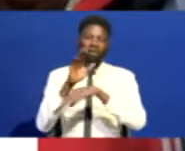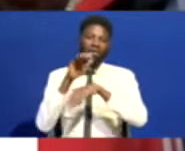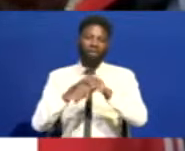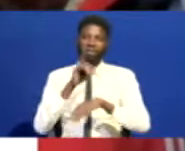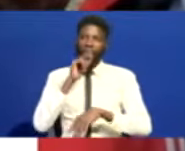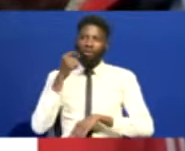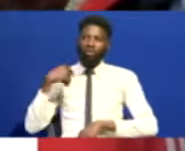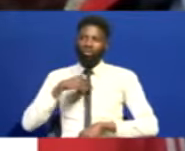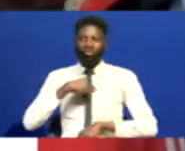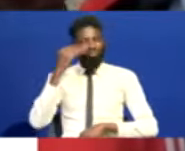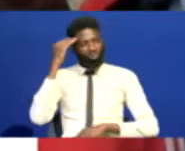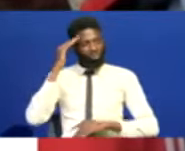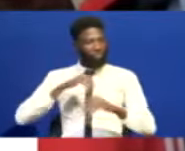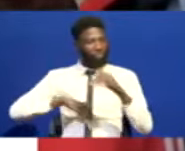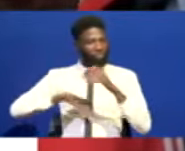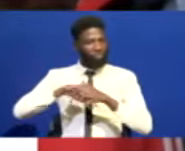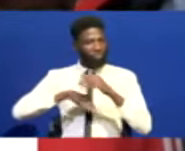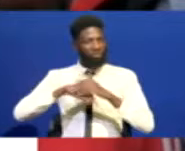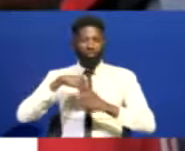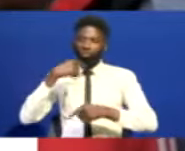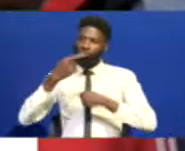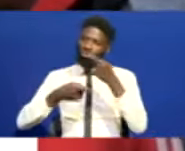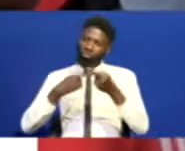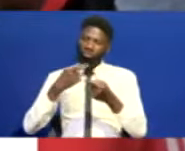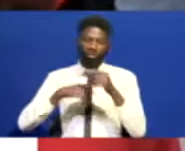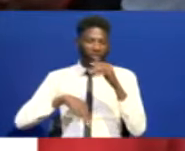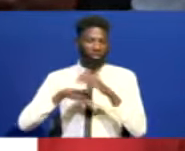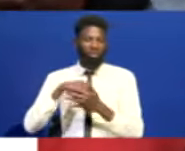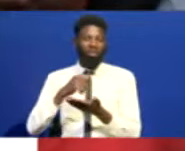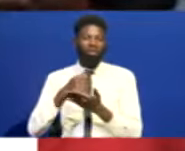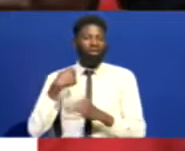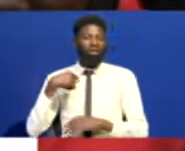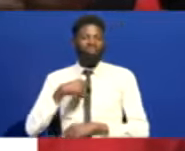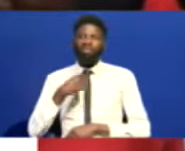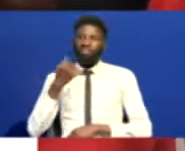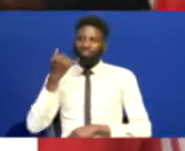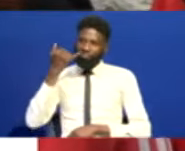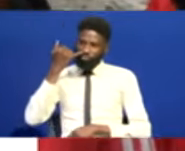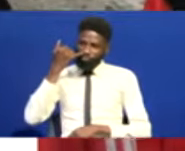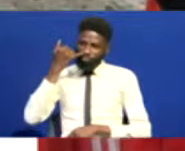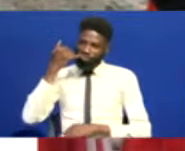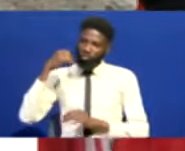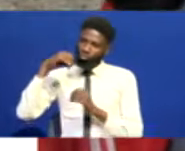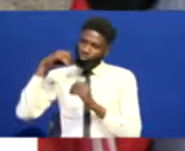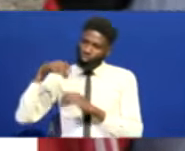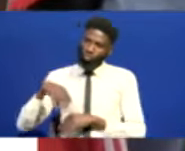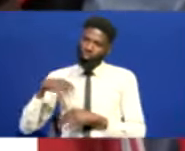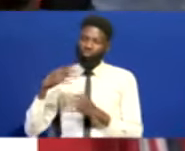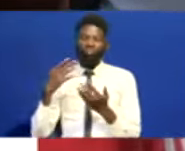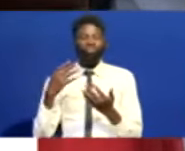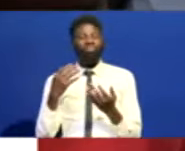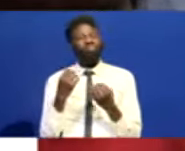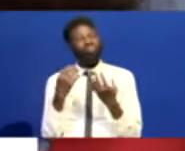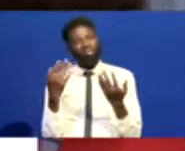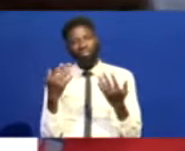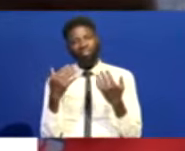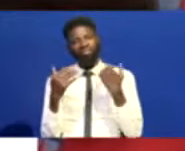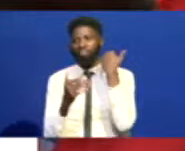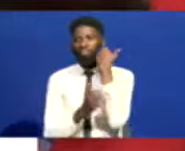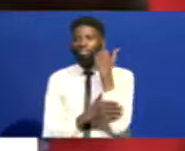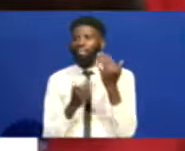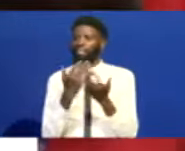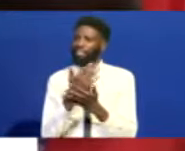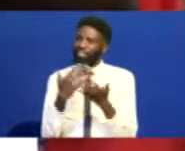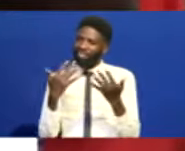ball hapa lazima iendelee. Hii ball natusaidia kama vijana, kwanza tutatoka kwa drugs. Tunaacha vitu mingi. Zile hata